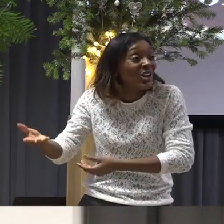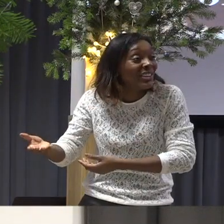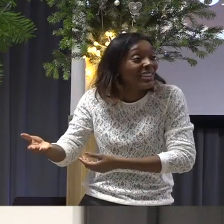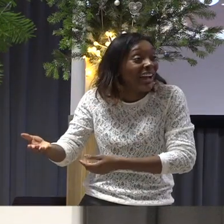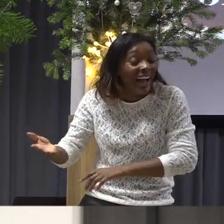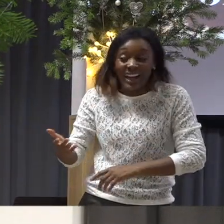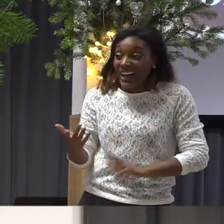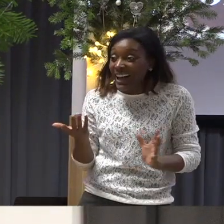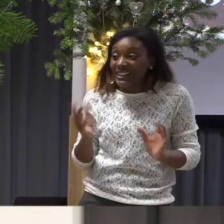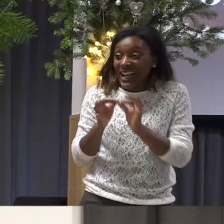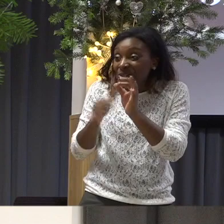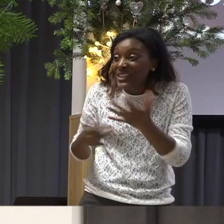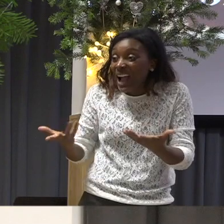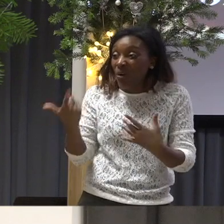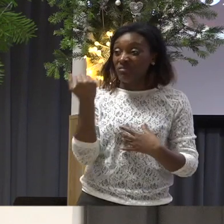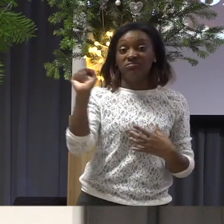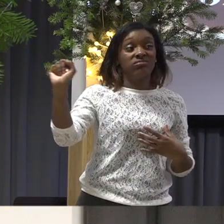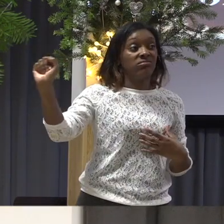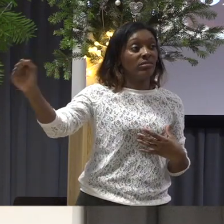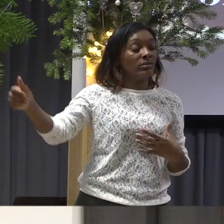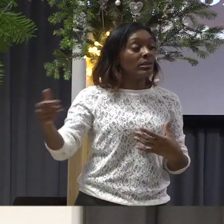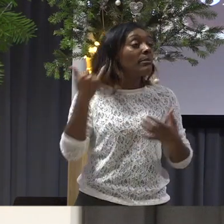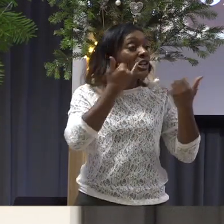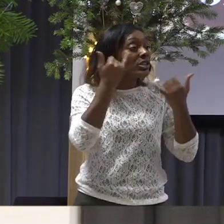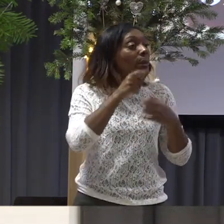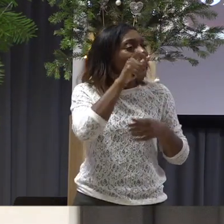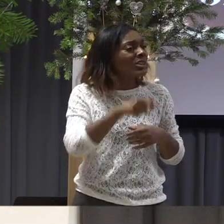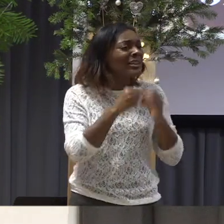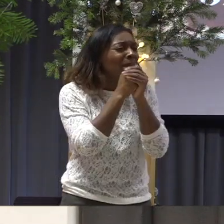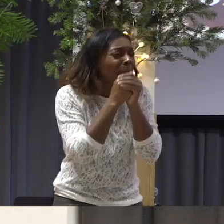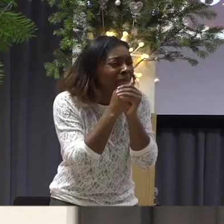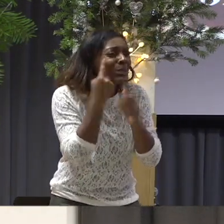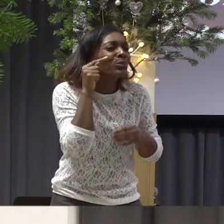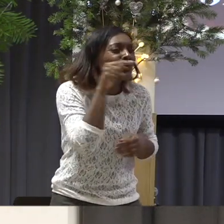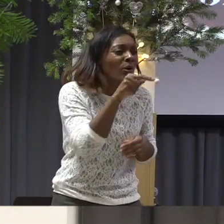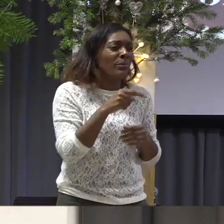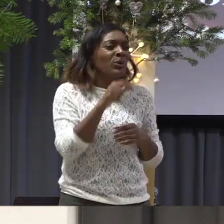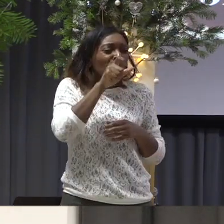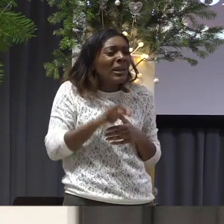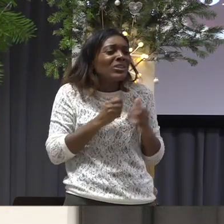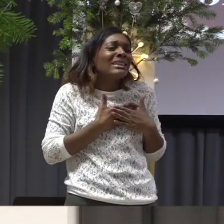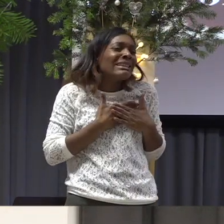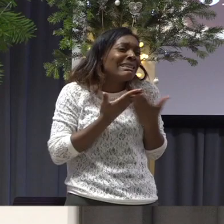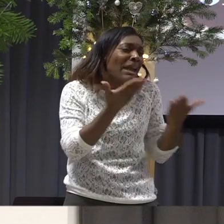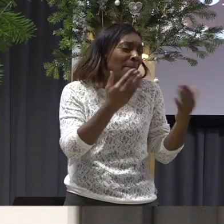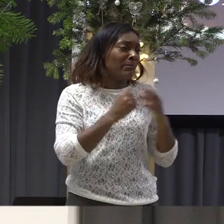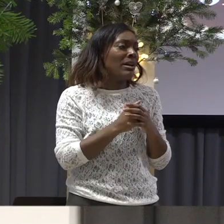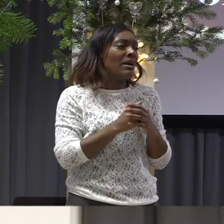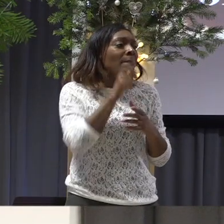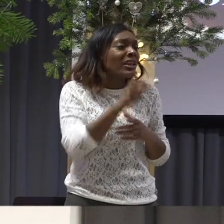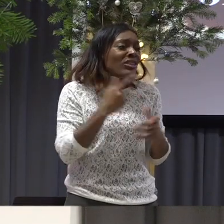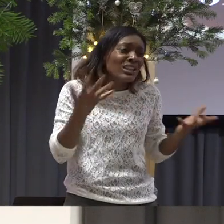toi, quelqu'un qui est là pour toi, quelqu'un qui t'écoute, quelqu'un qui t'aime, quelqu'un qui croit en